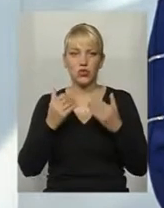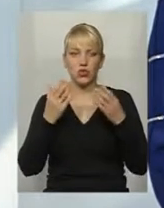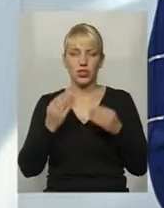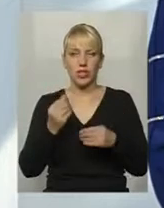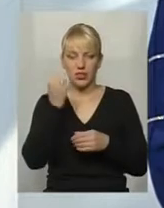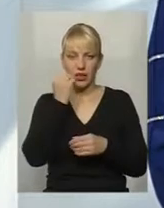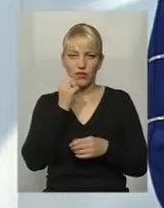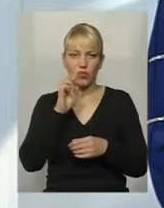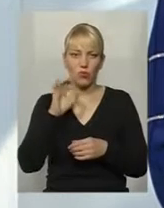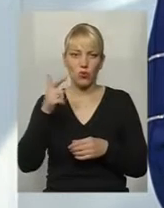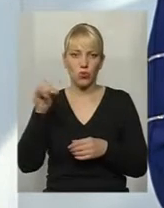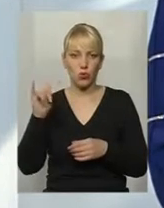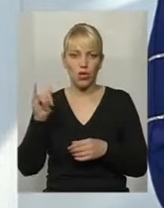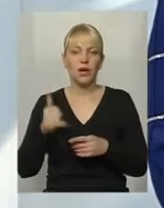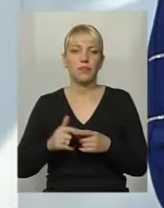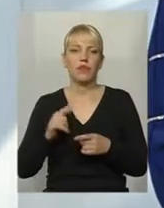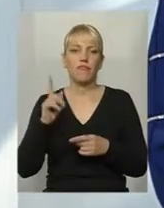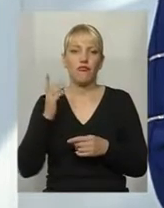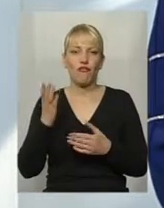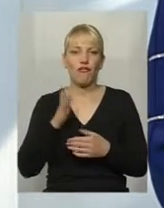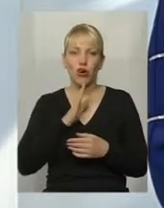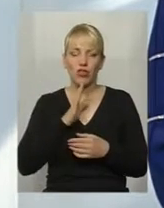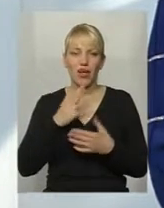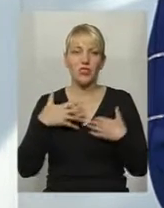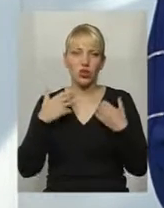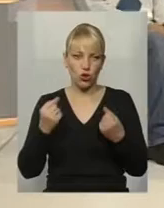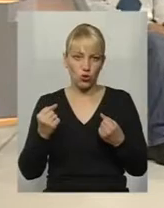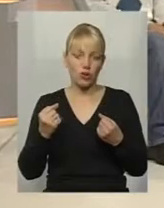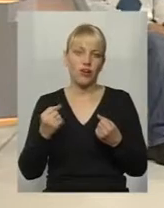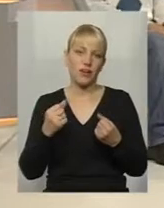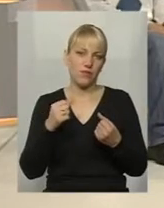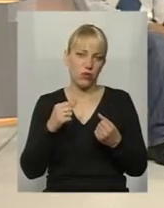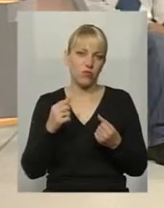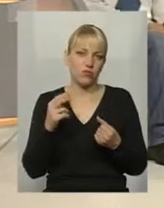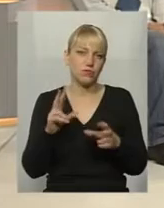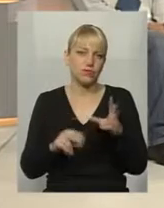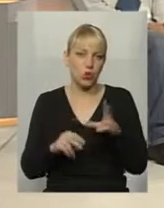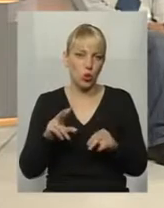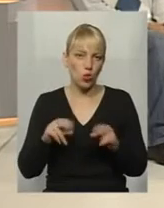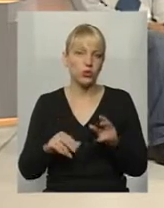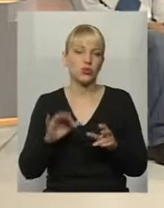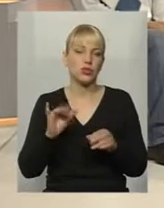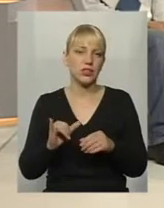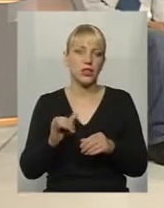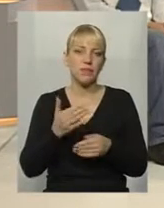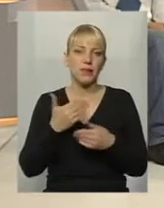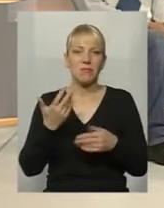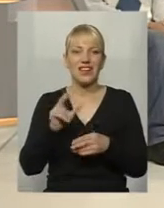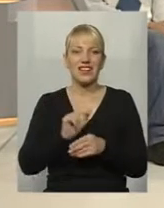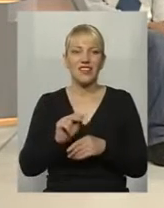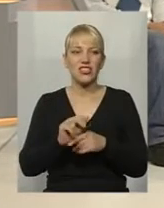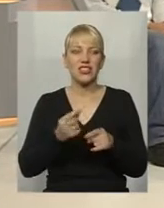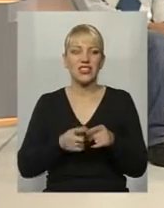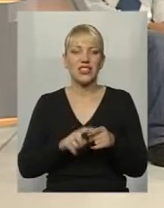дякувати Богу, вона здорова відносно. ми її навчили те, що не могли